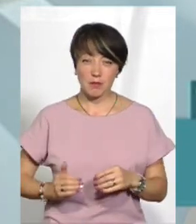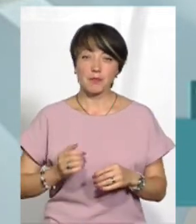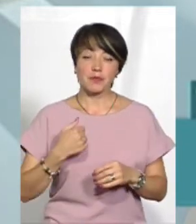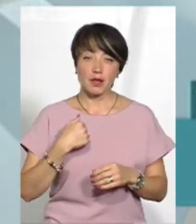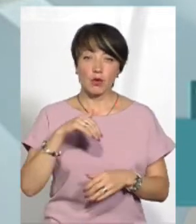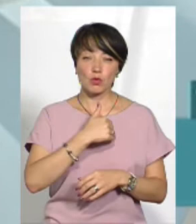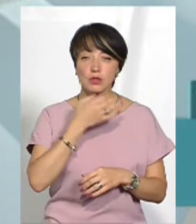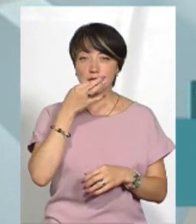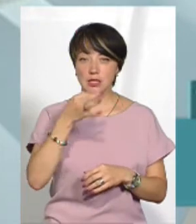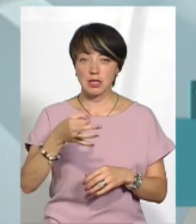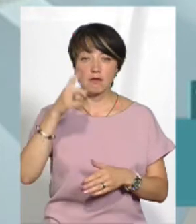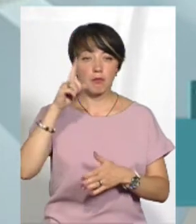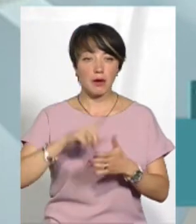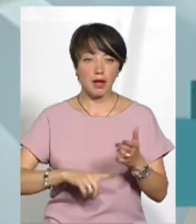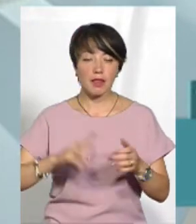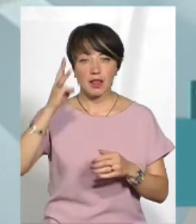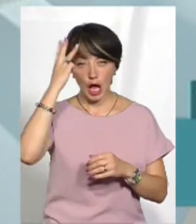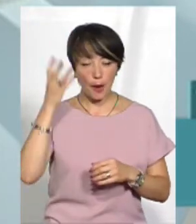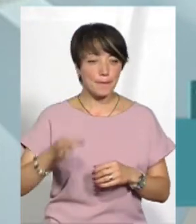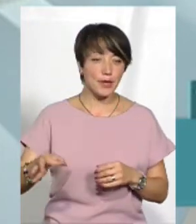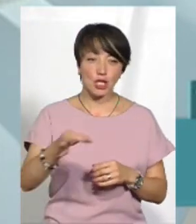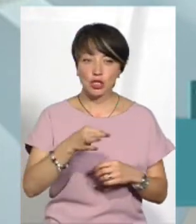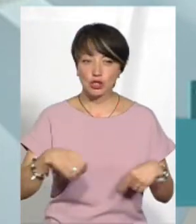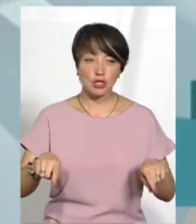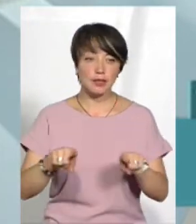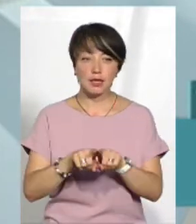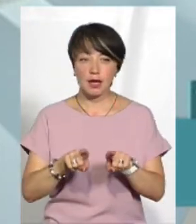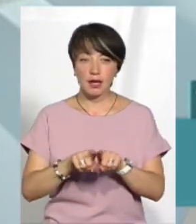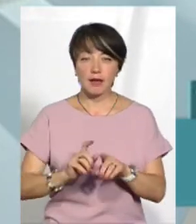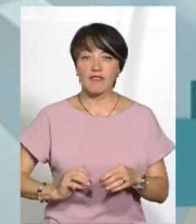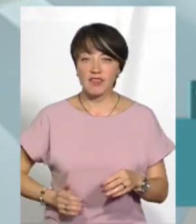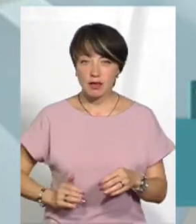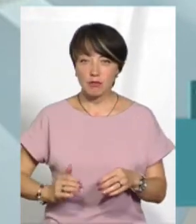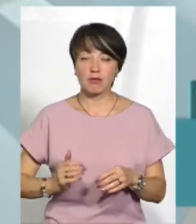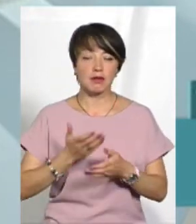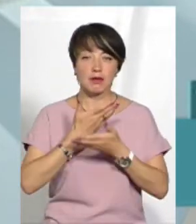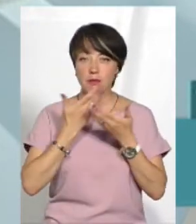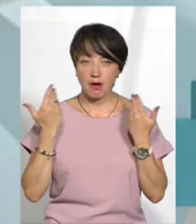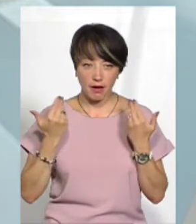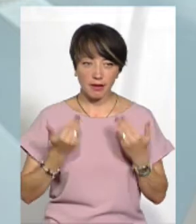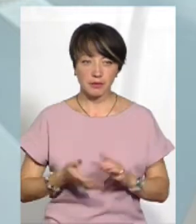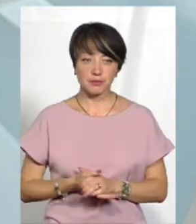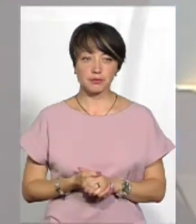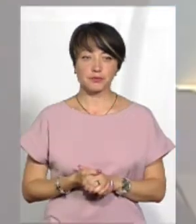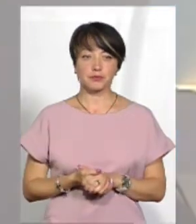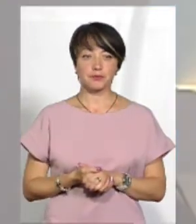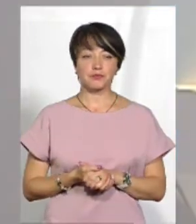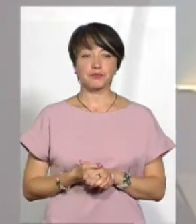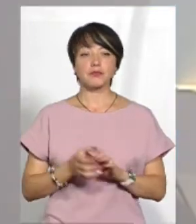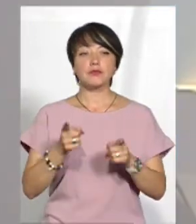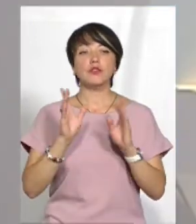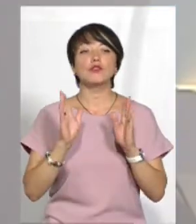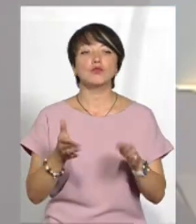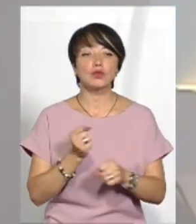тому я хочу сказати впевненості, на Хмельниччині таких підрядних організацій немає. І що ви